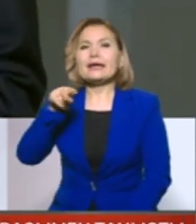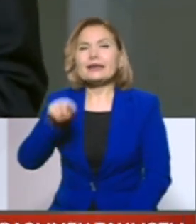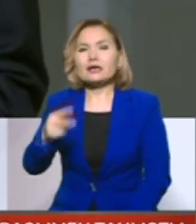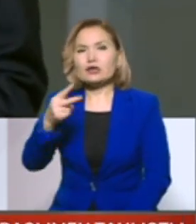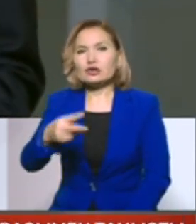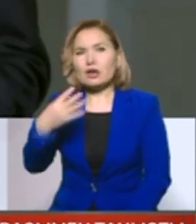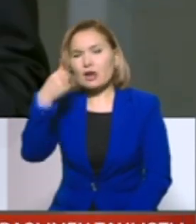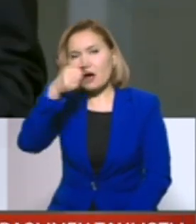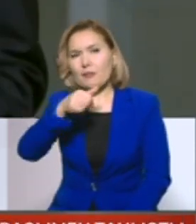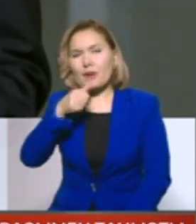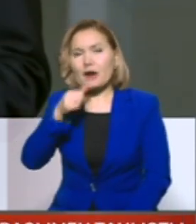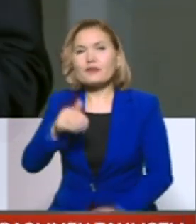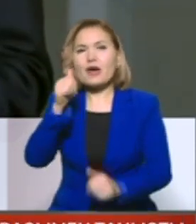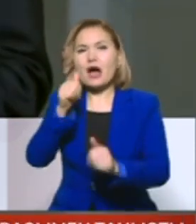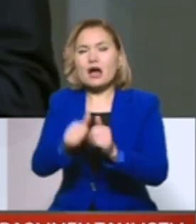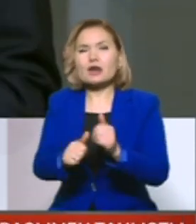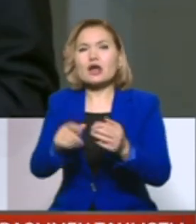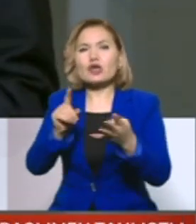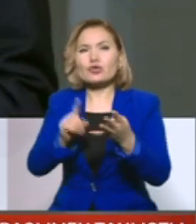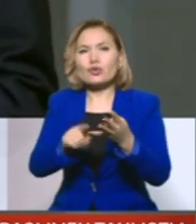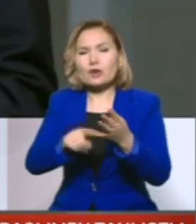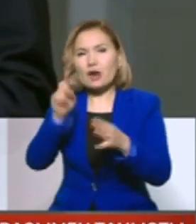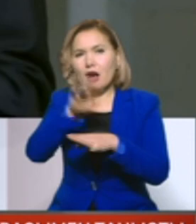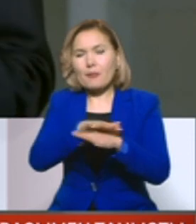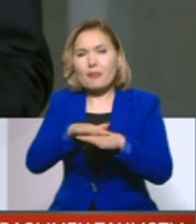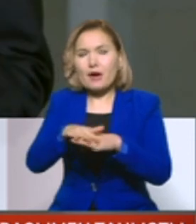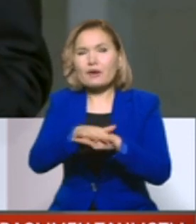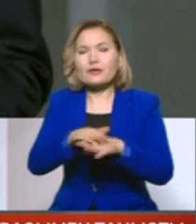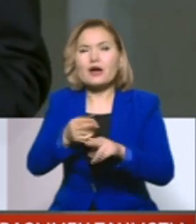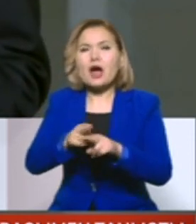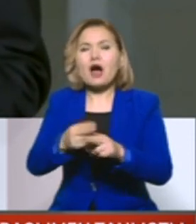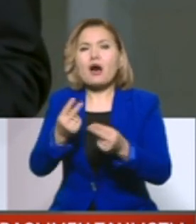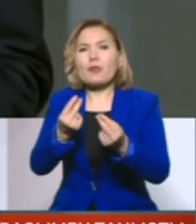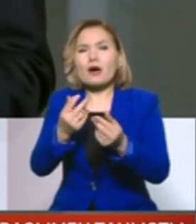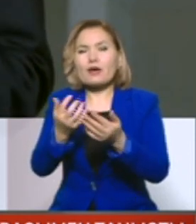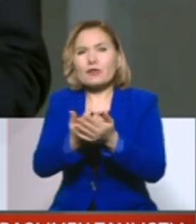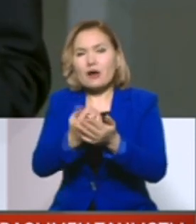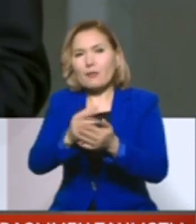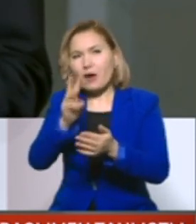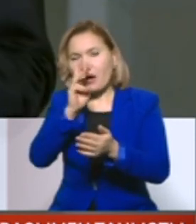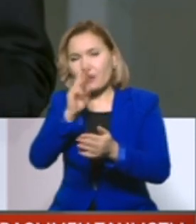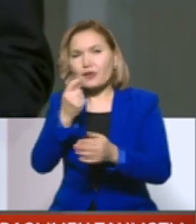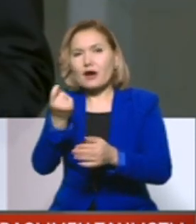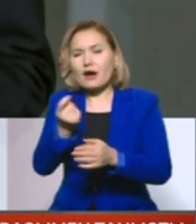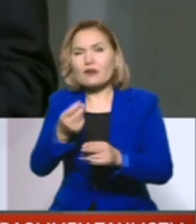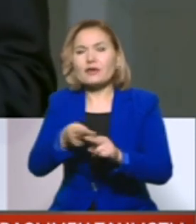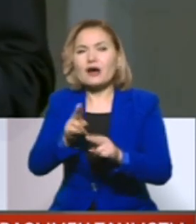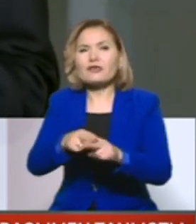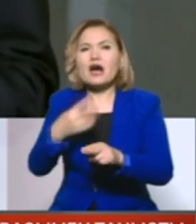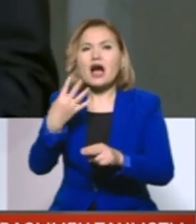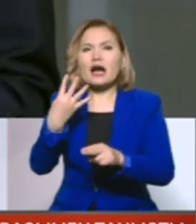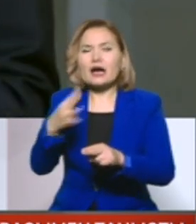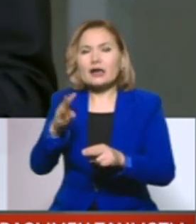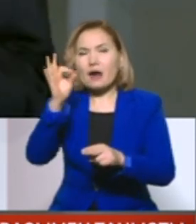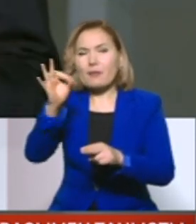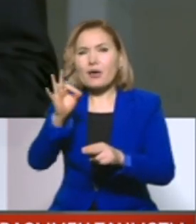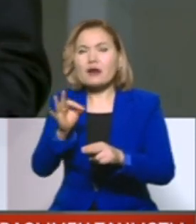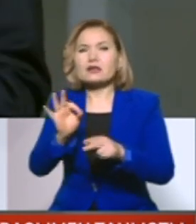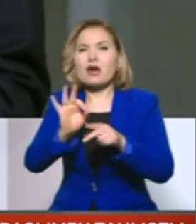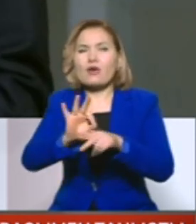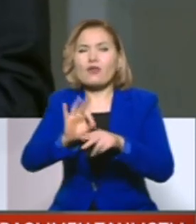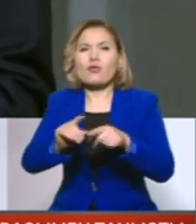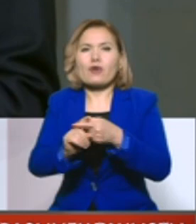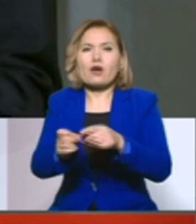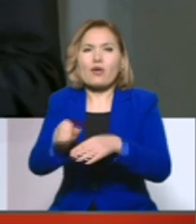2024 жылдың соңына қарай әрбір 4-ші дамушы елдің халқы және табысы төмен елдердің шамамен 40%-ы COVID пандемиясына дейінгі уақытпен